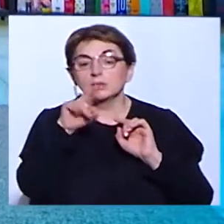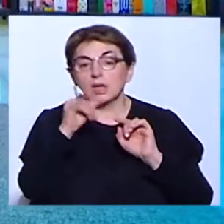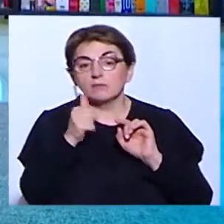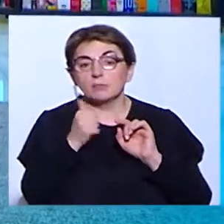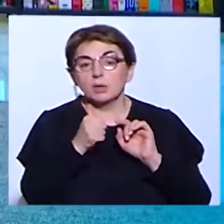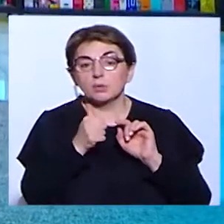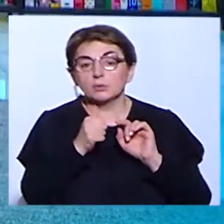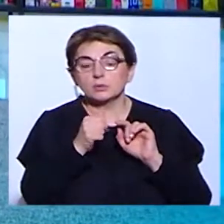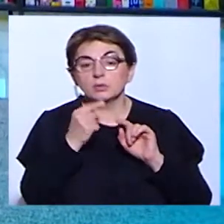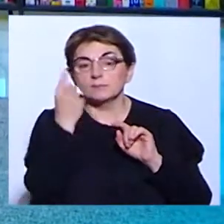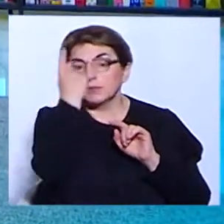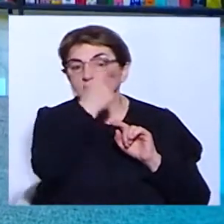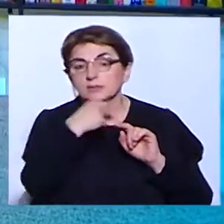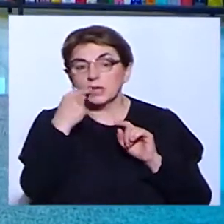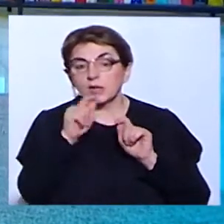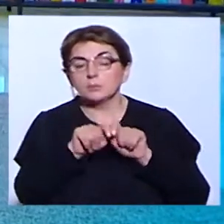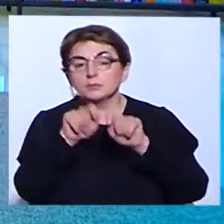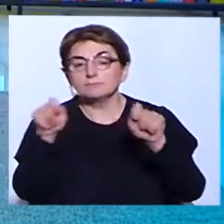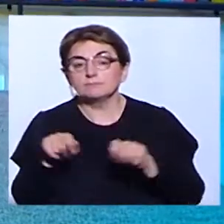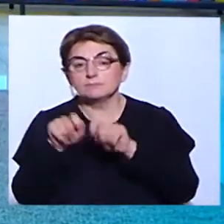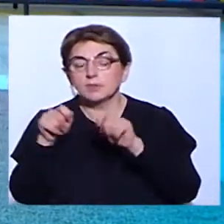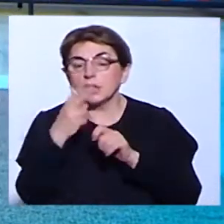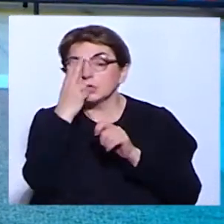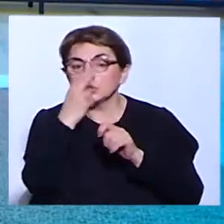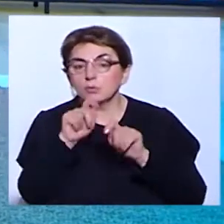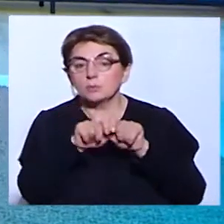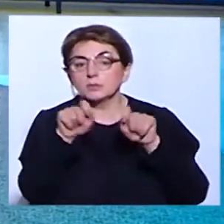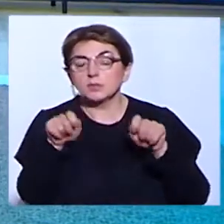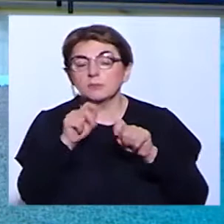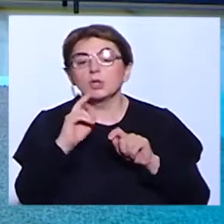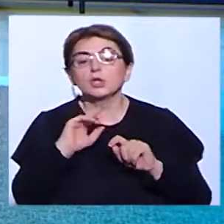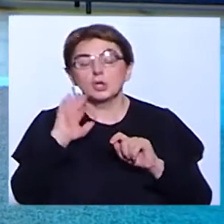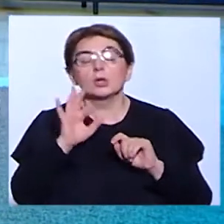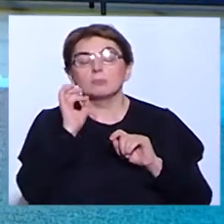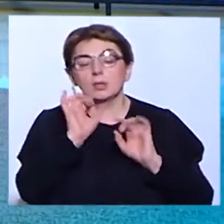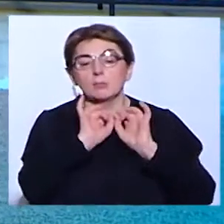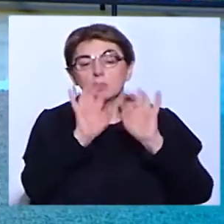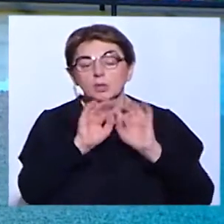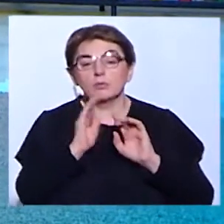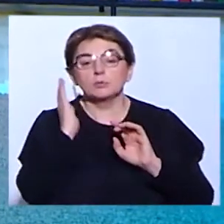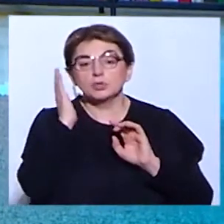დარვინი სახეობის წარმოშობას და შეგუებულობის წარმოშობას, განვიხილავთ შემდგომი